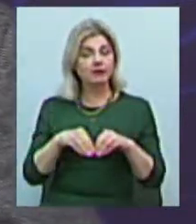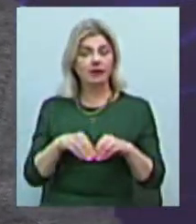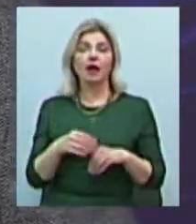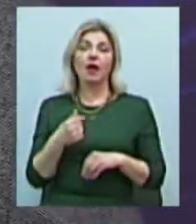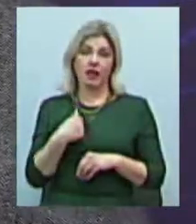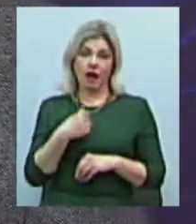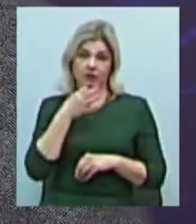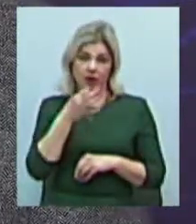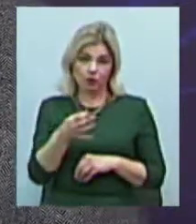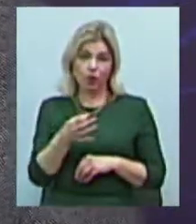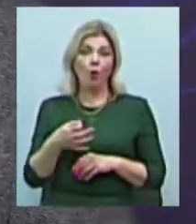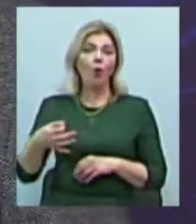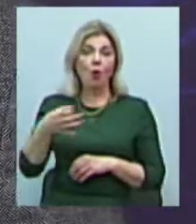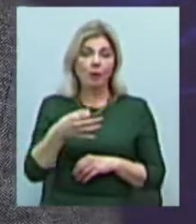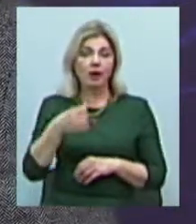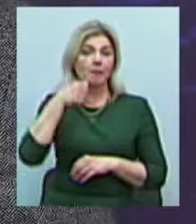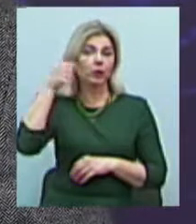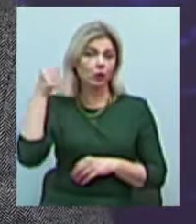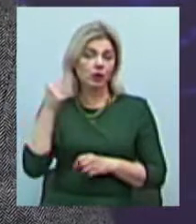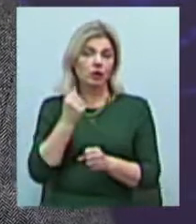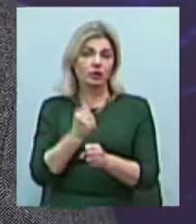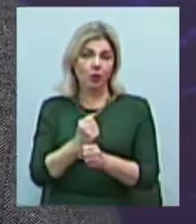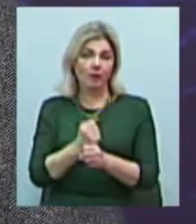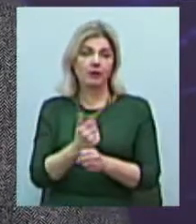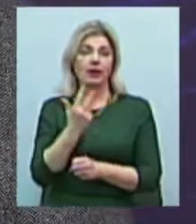я вам скажу більше, область в минулому році зробила